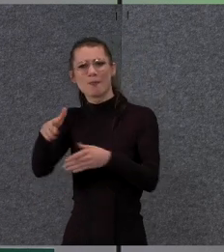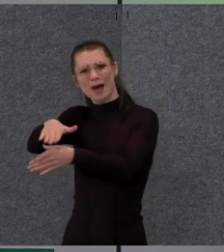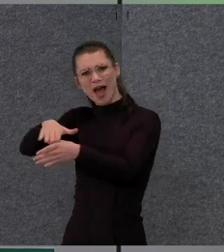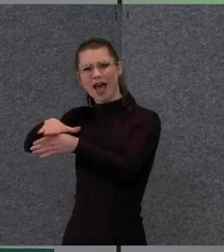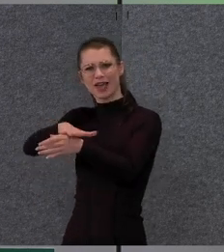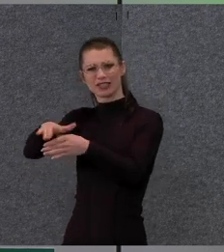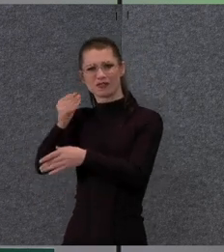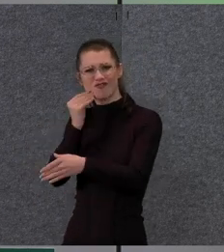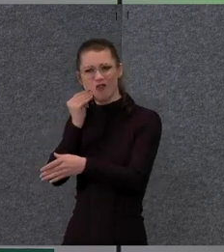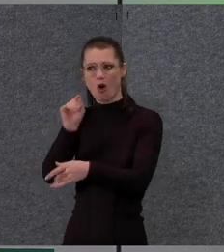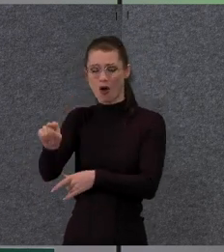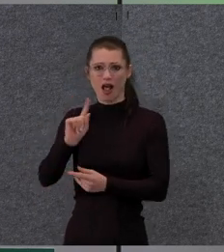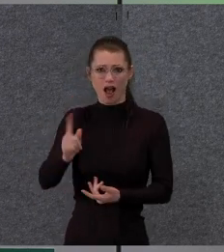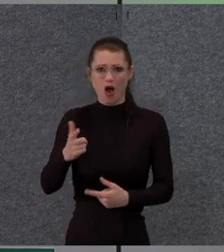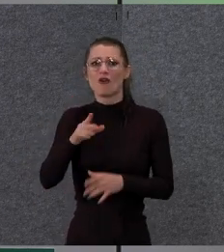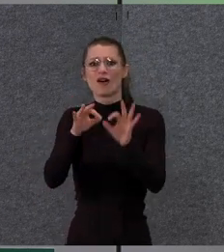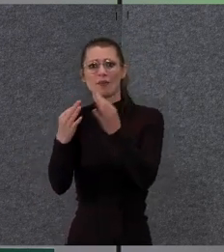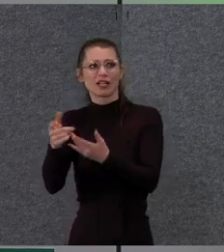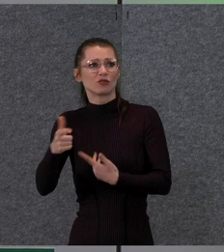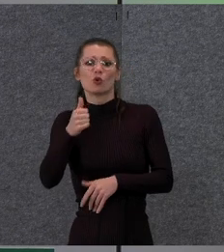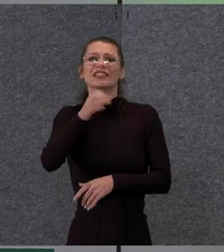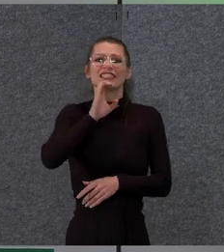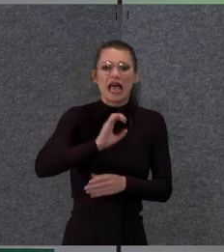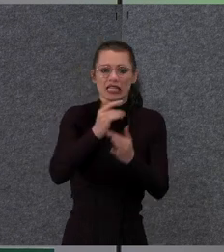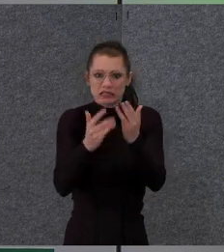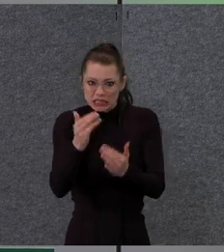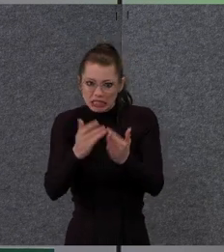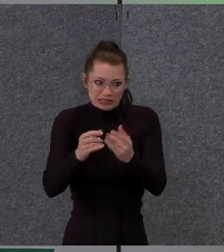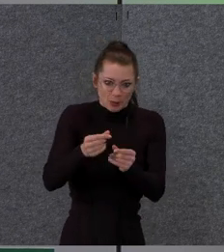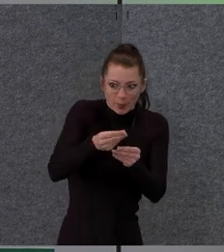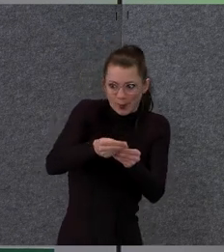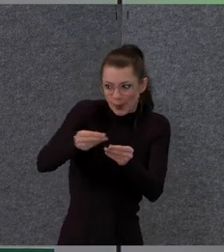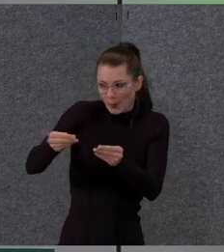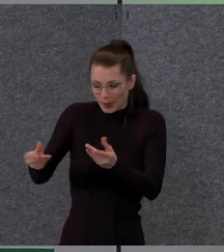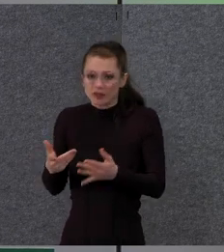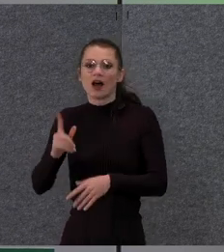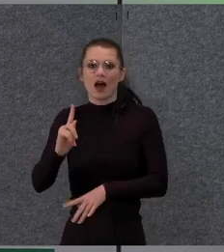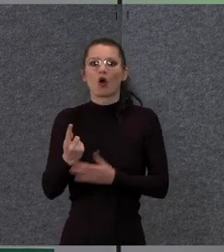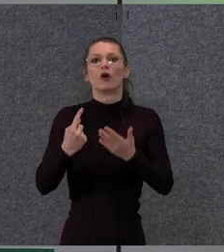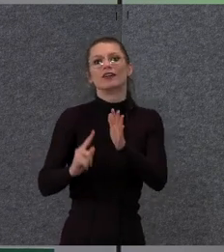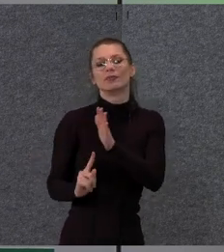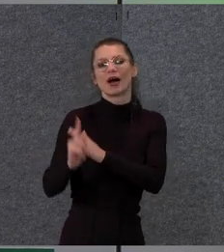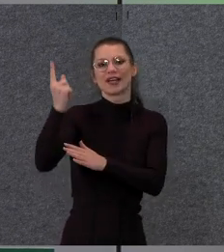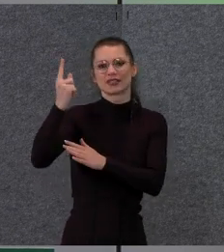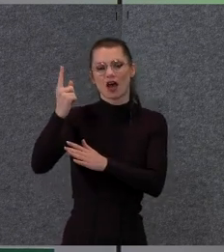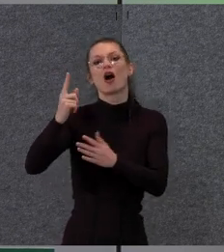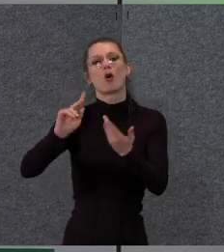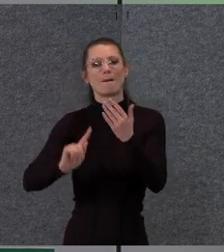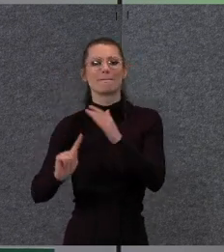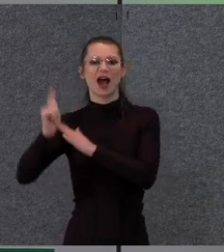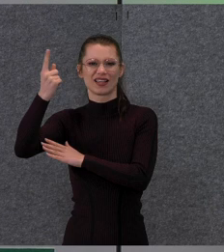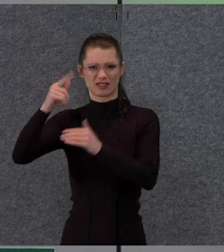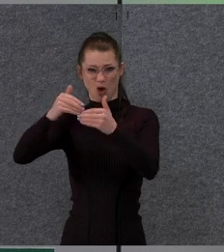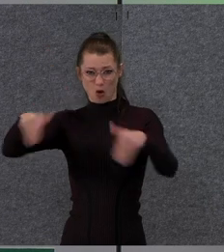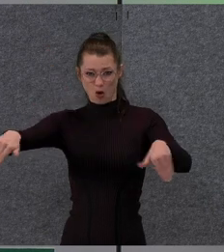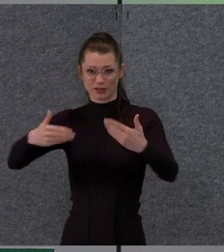Cent zählt. Man traut ihnen weniger zu. Die Hürden zum Meister und Master sind hoch. Als Arbeiterkind habe